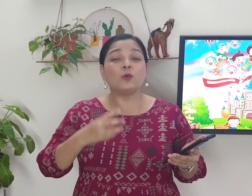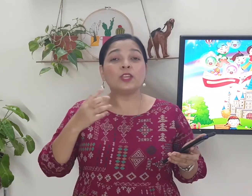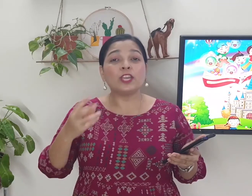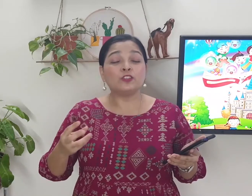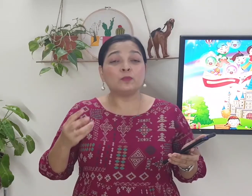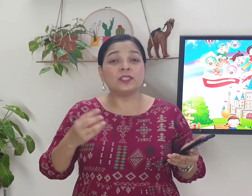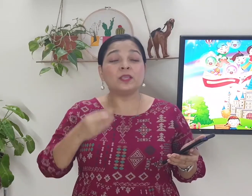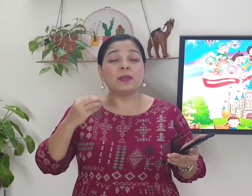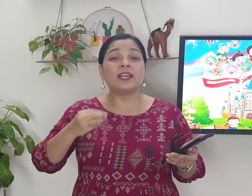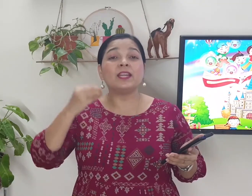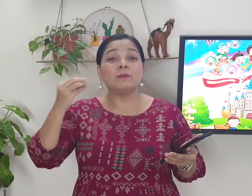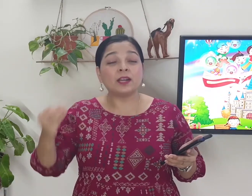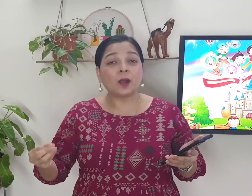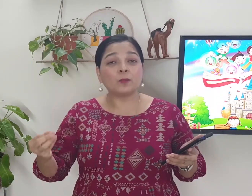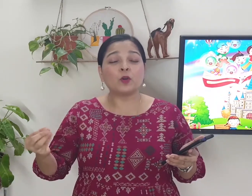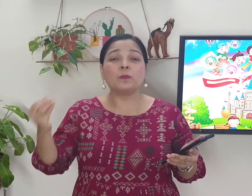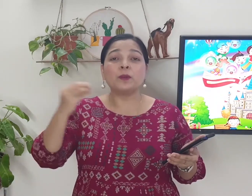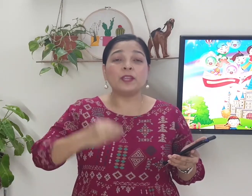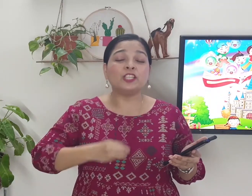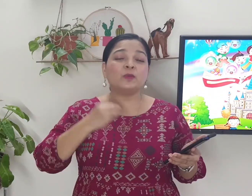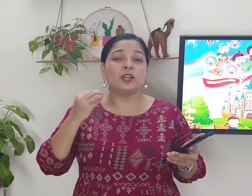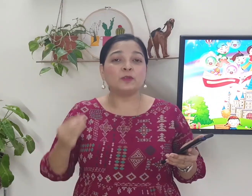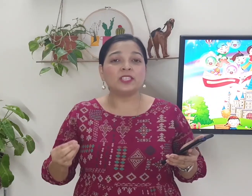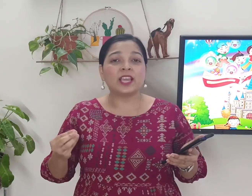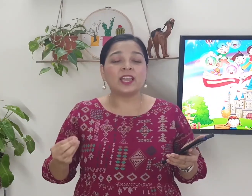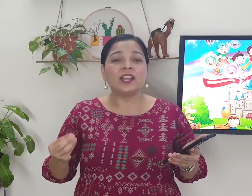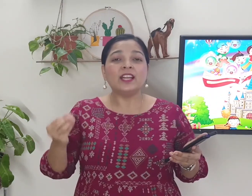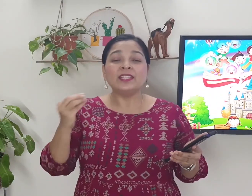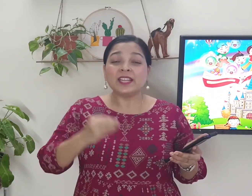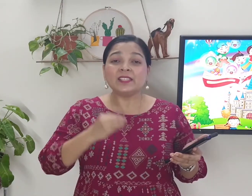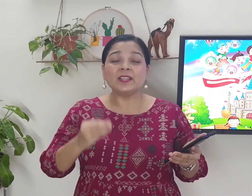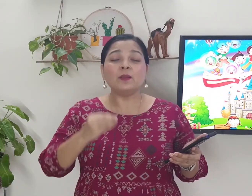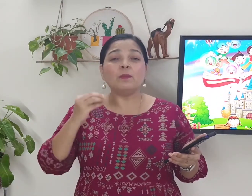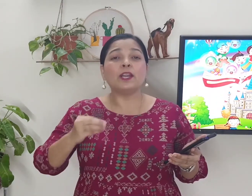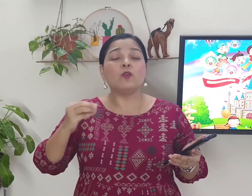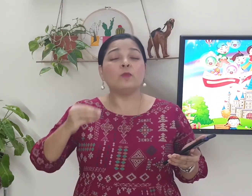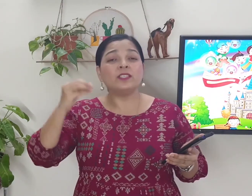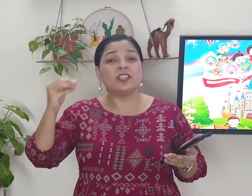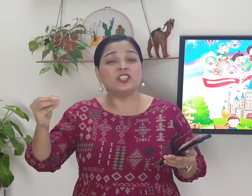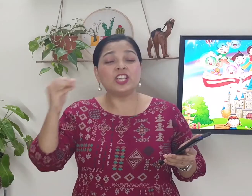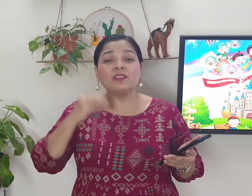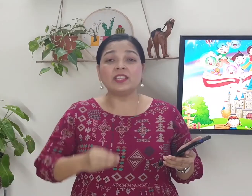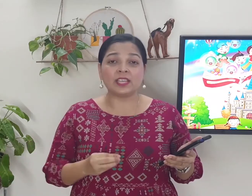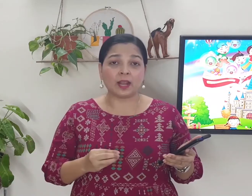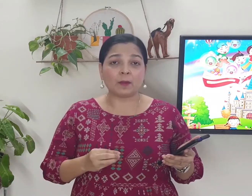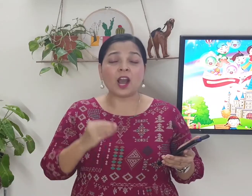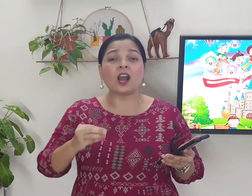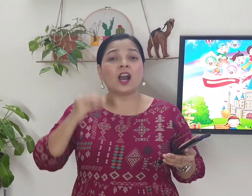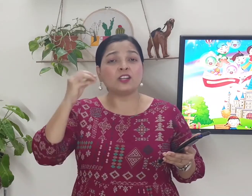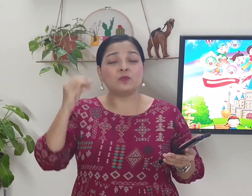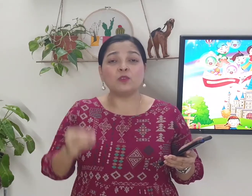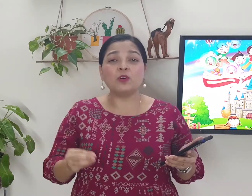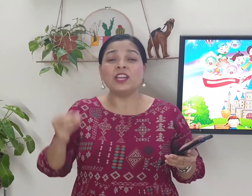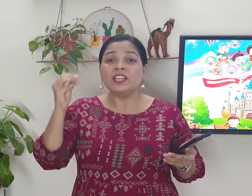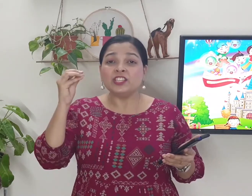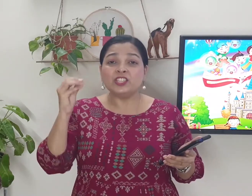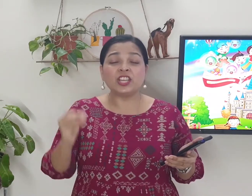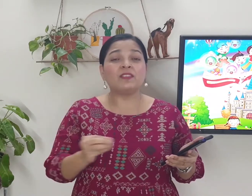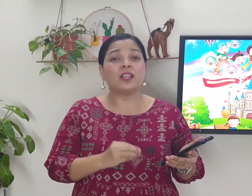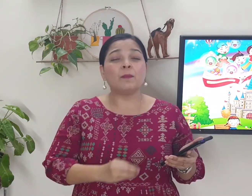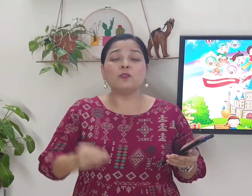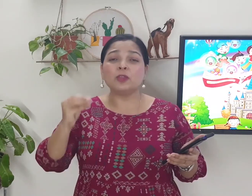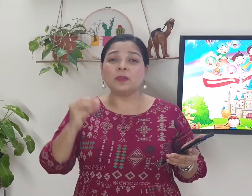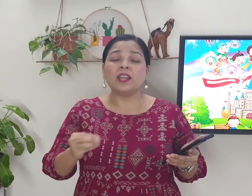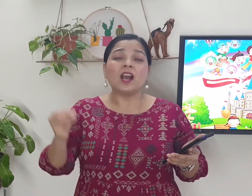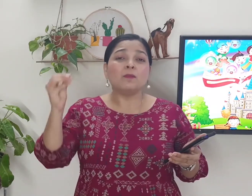विश्वास करतो की येशू माझ्यासाठी मेला आणि परमेश्वराने त्याला तिसऱ्या दिवशी मरणेहून उठविले आणि तो